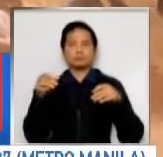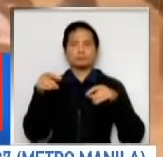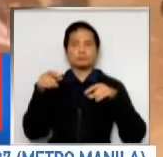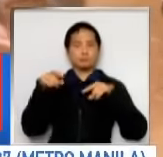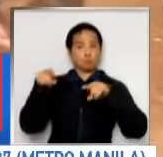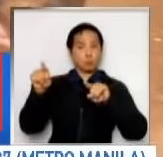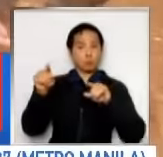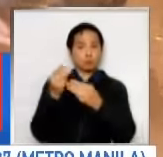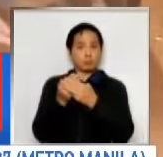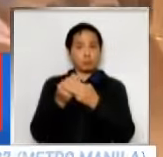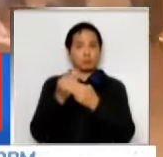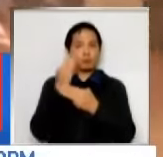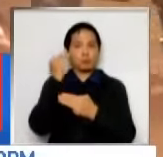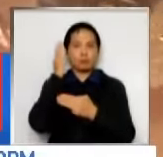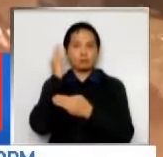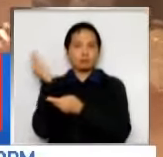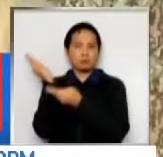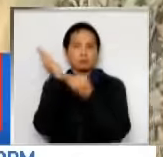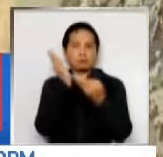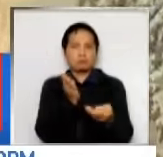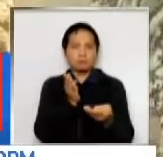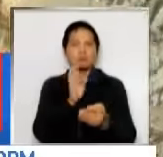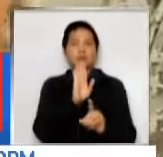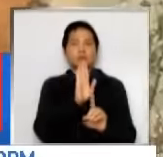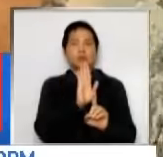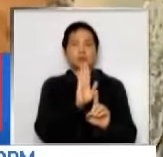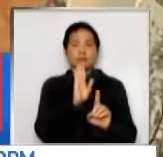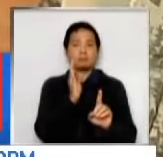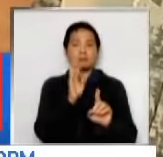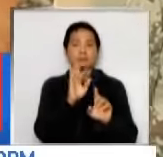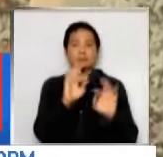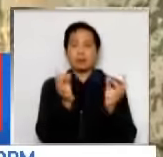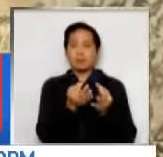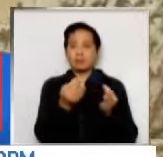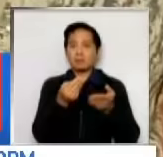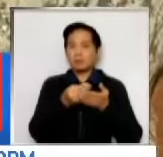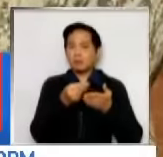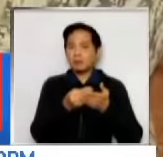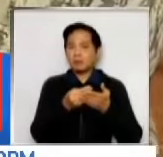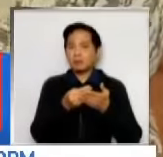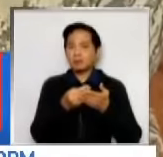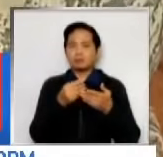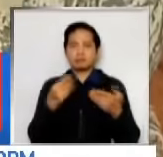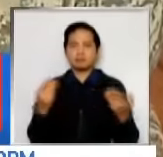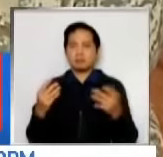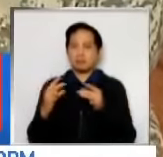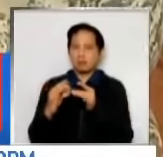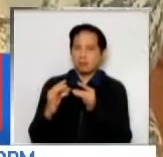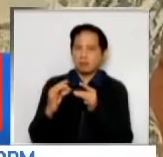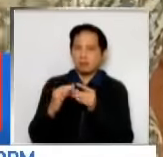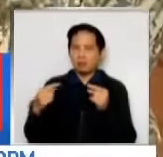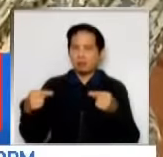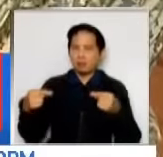raw siya ng pera sa kanyang kamag-anak. Ano lang naman po na sakali makalabas ma'am din kayo dito,